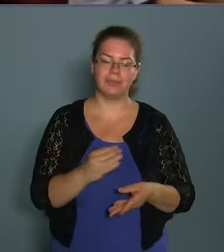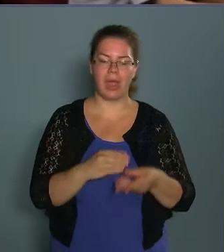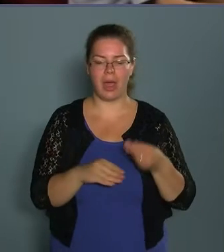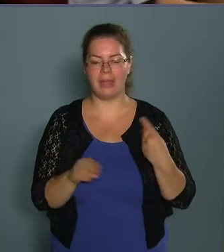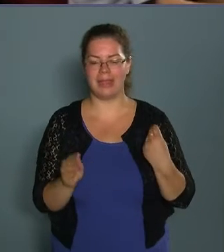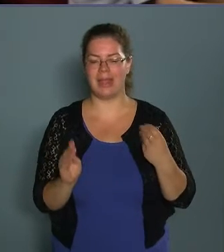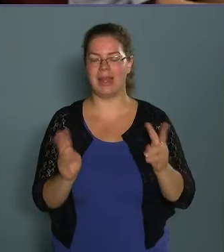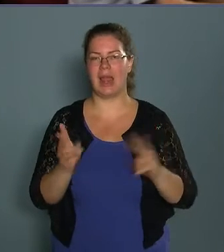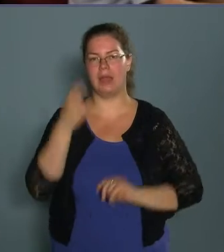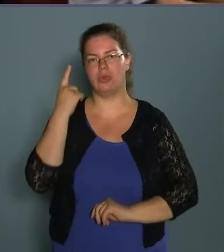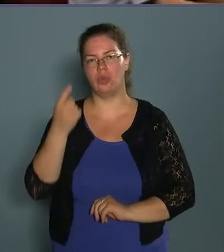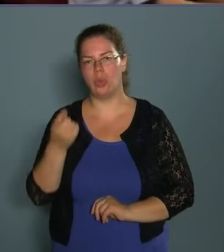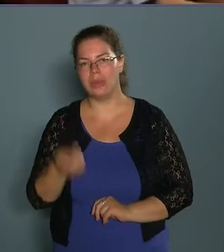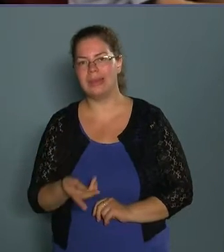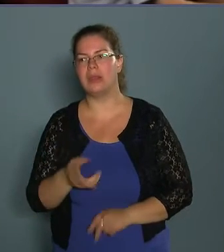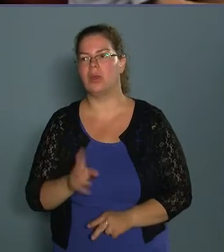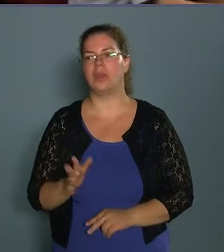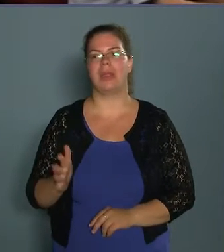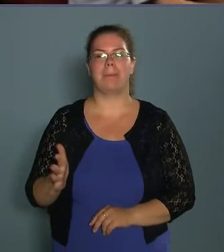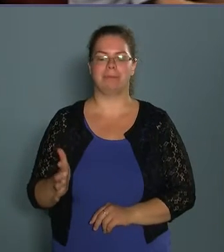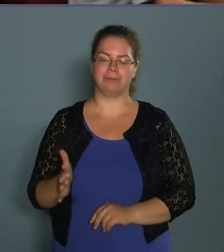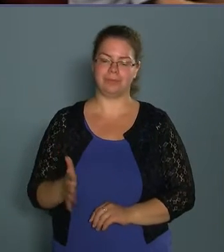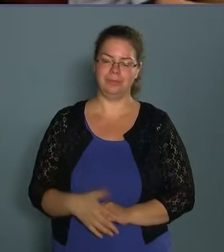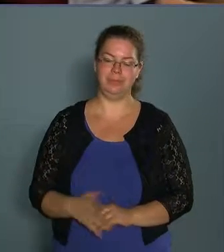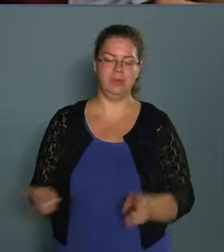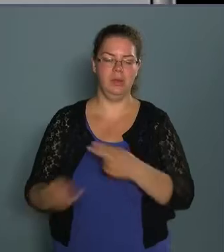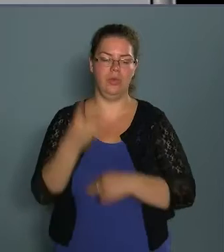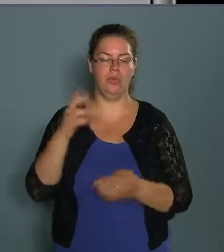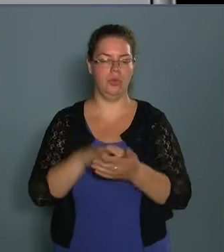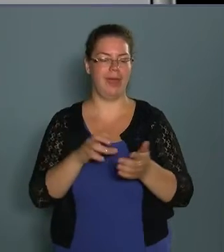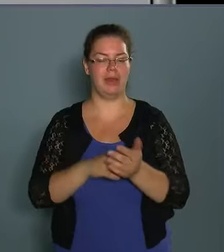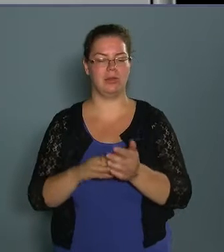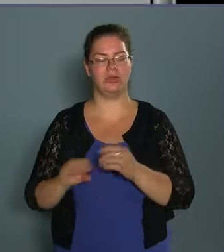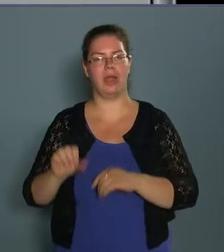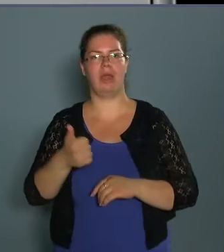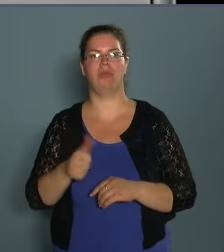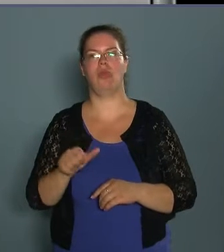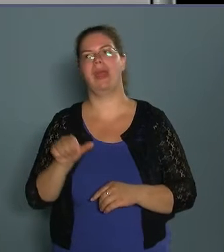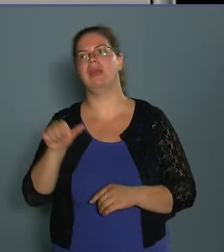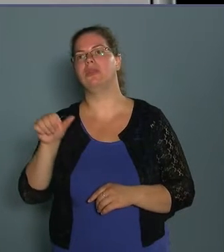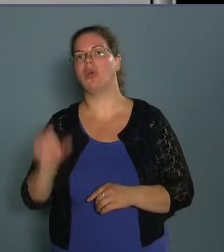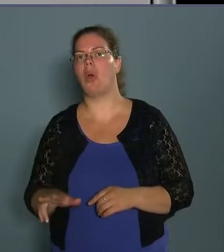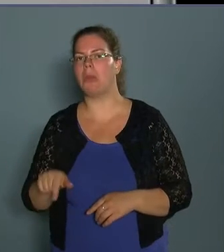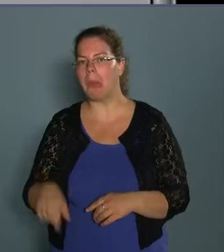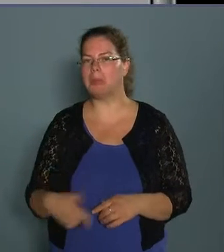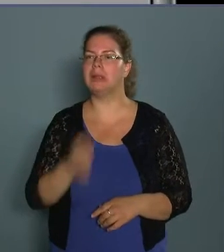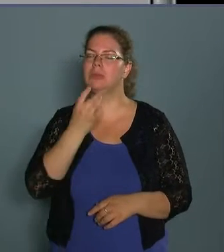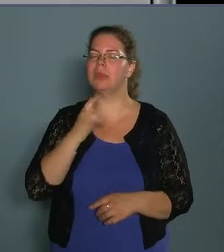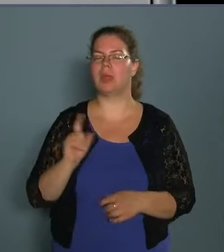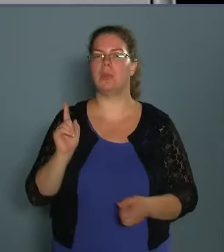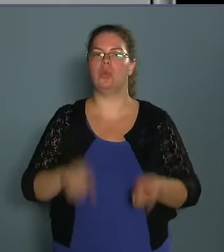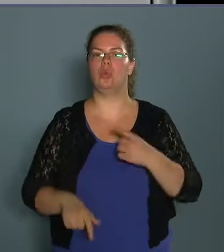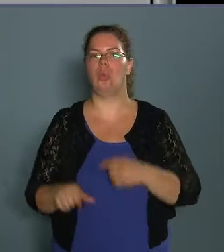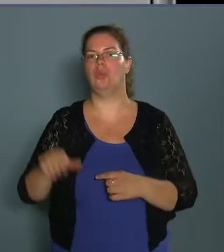azt lehet tudni, hogy nem a fővárosi első egyharmadba, hanem inkább az